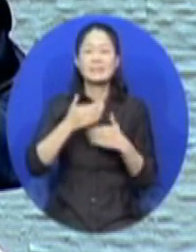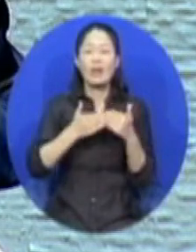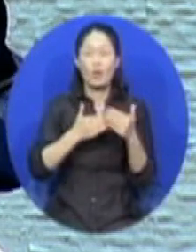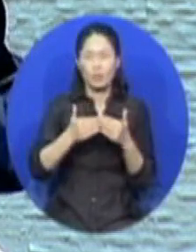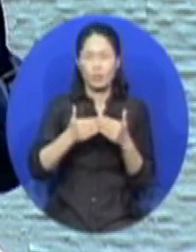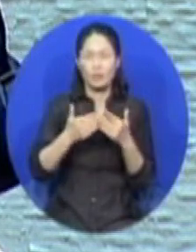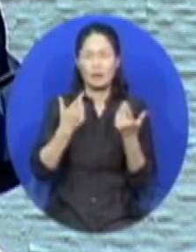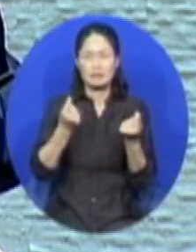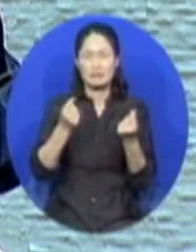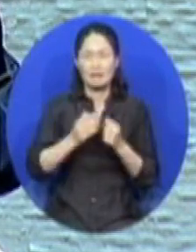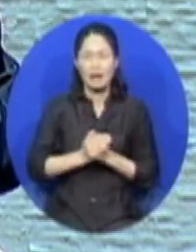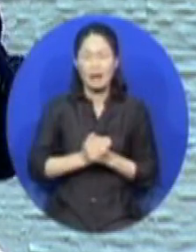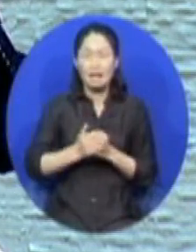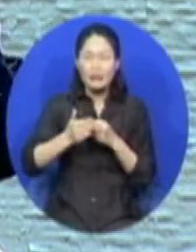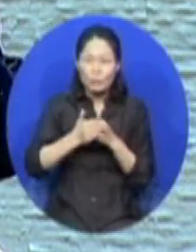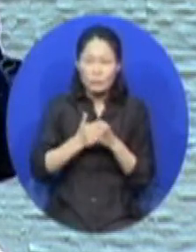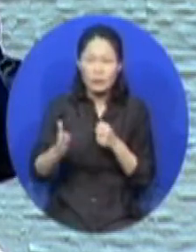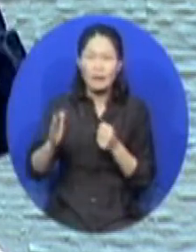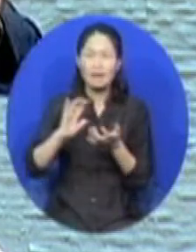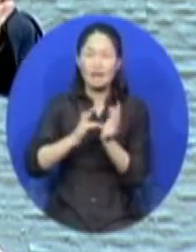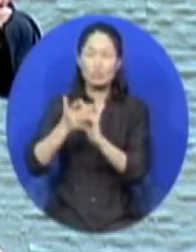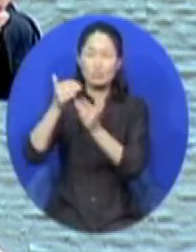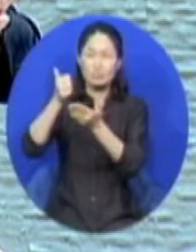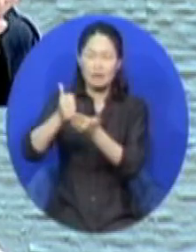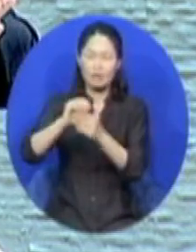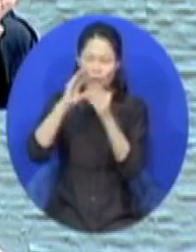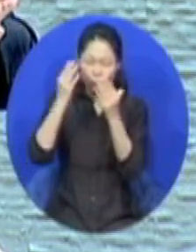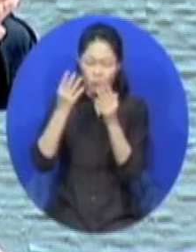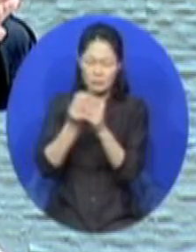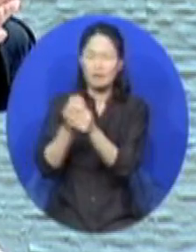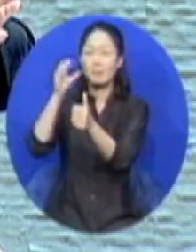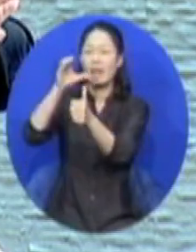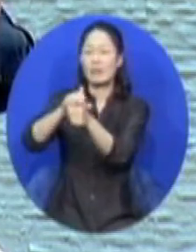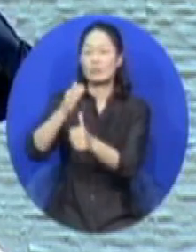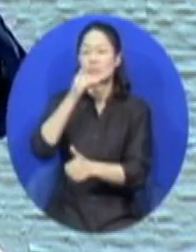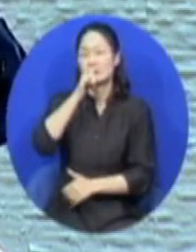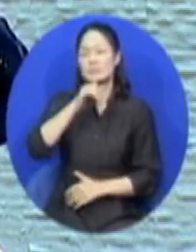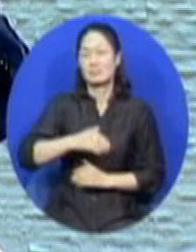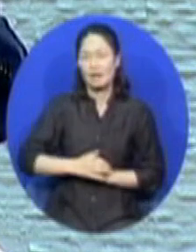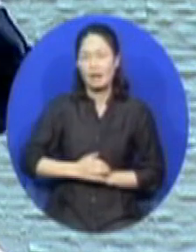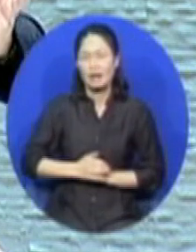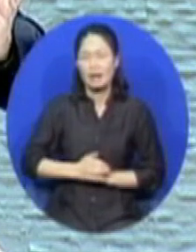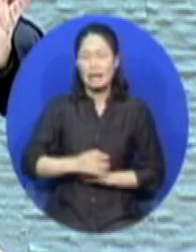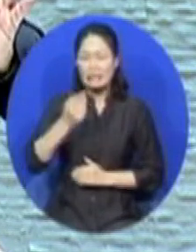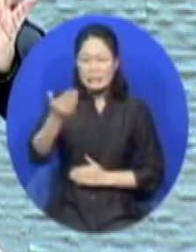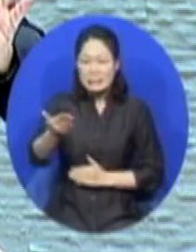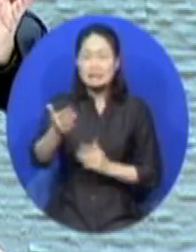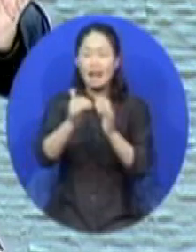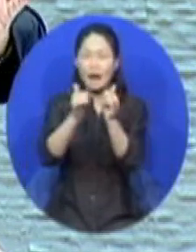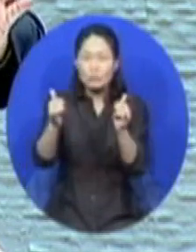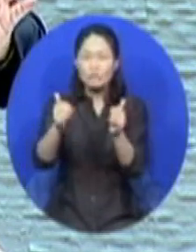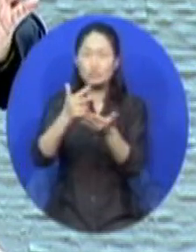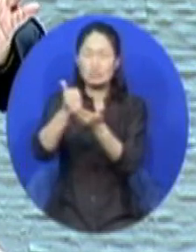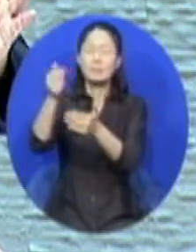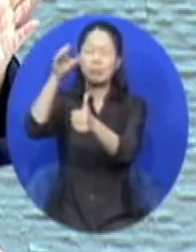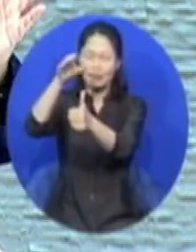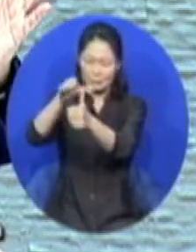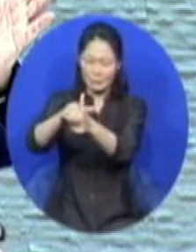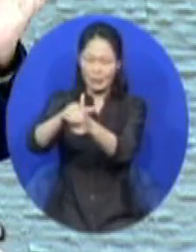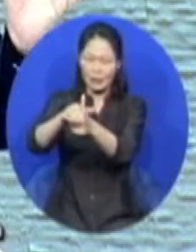그래서 예수님에게 맡길 수 있었던 거에요 이 사람을 주님 바뀝니다